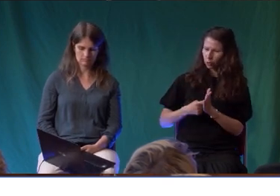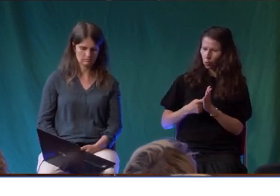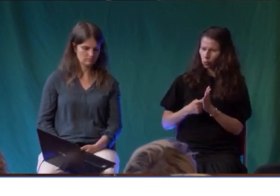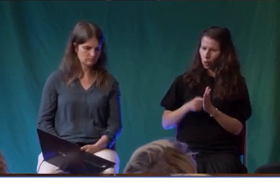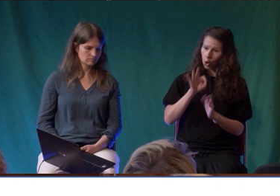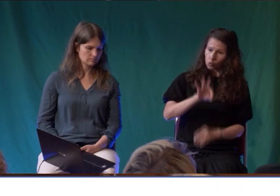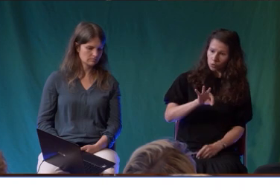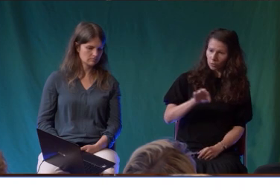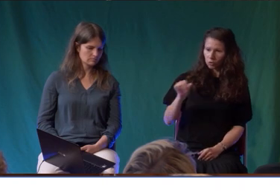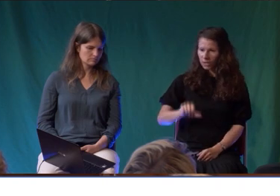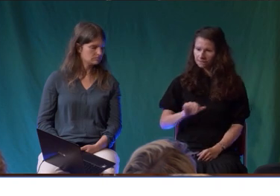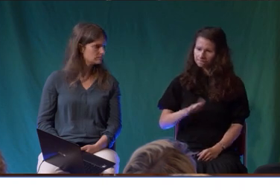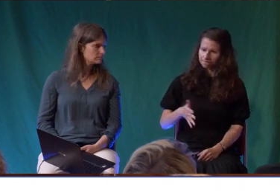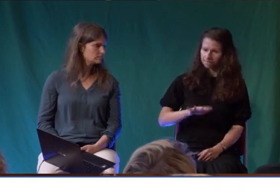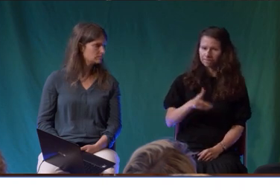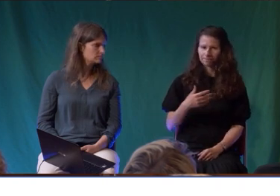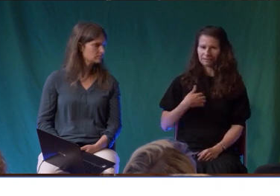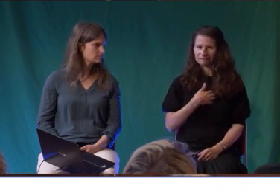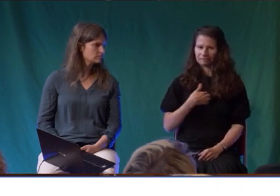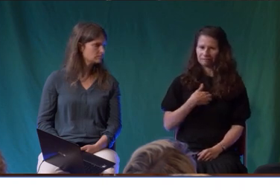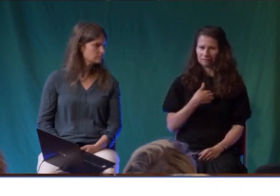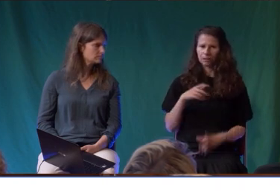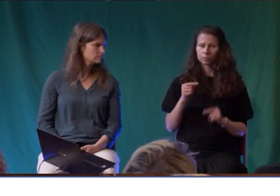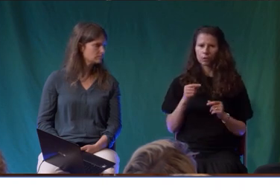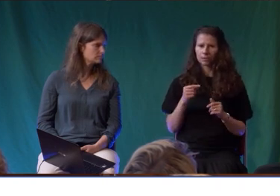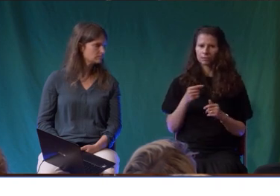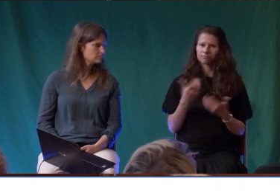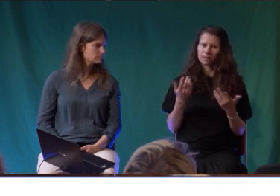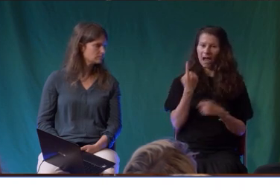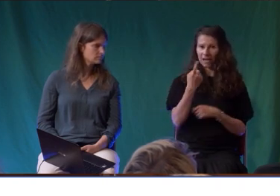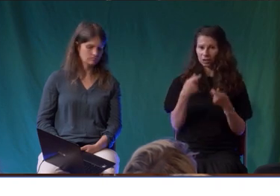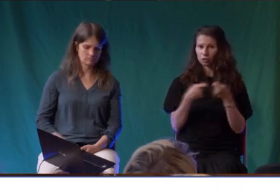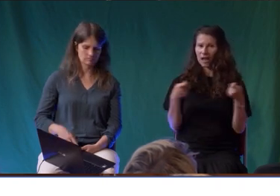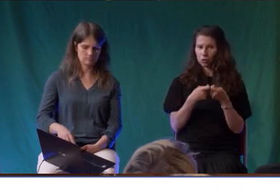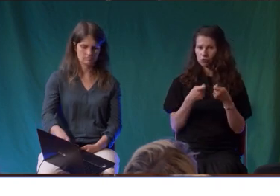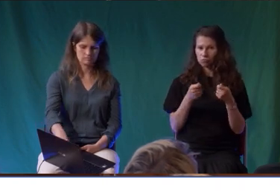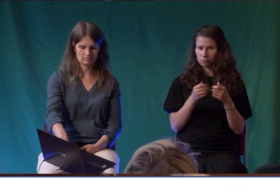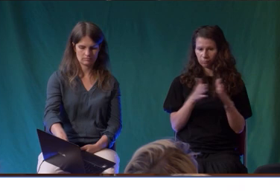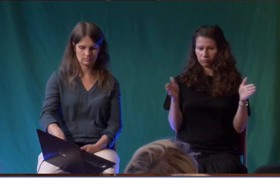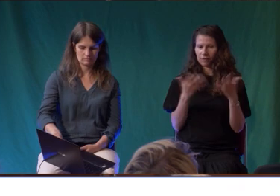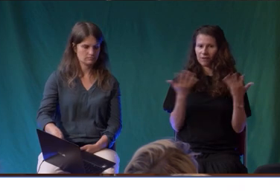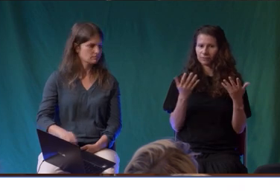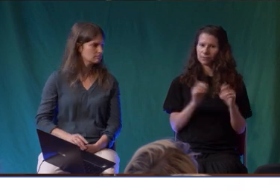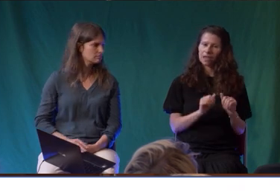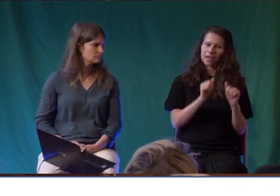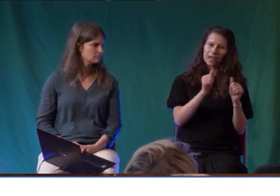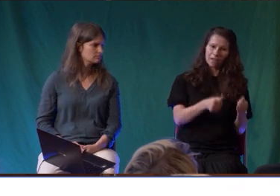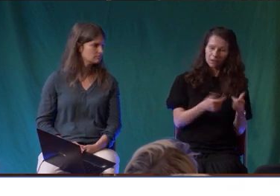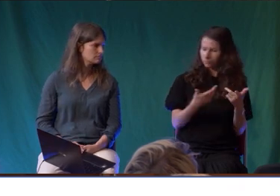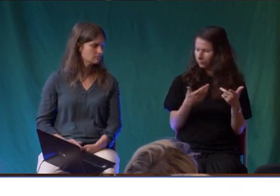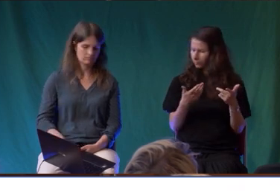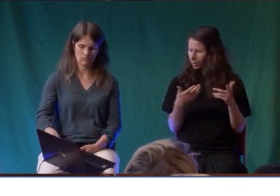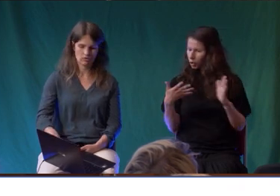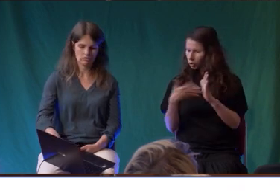das eine Spannungsfeld ist zwischen Hilfe und Kontrolle viele Eltern oder eigentlich die meisten Eltern haben